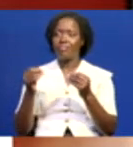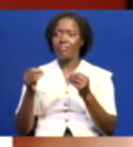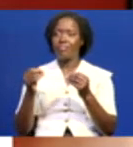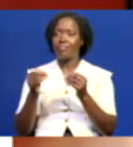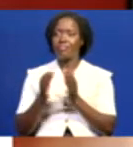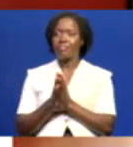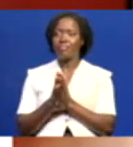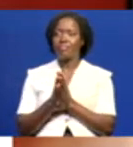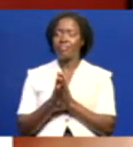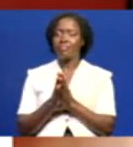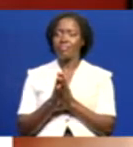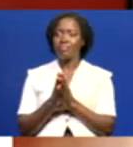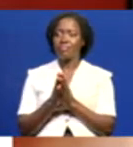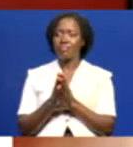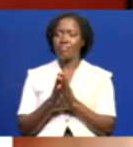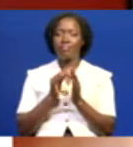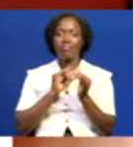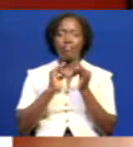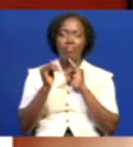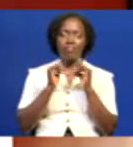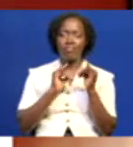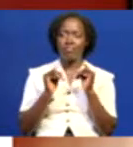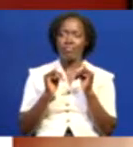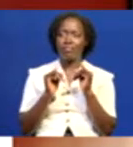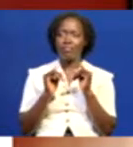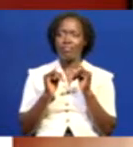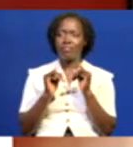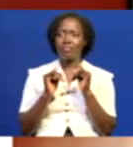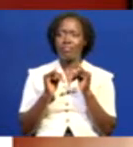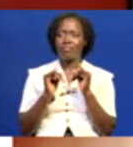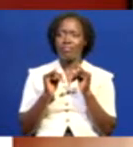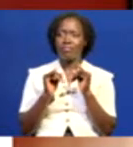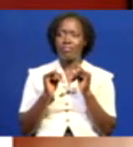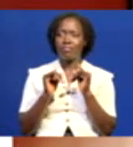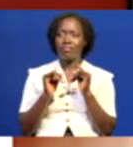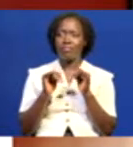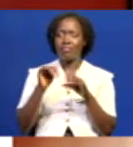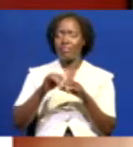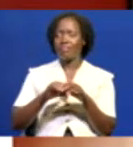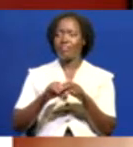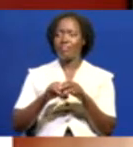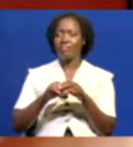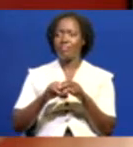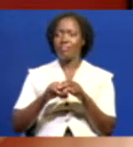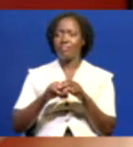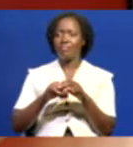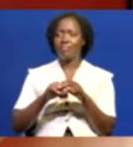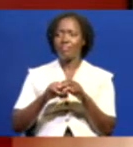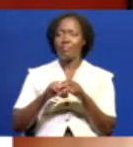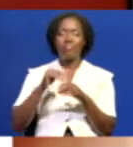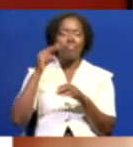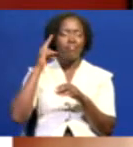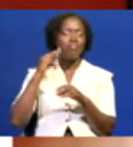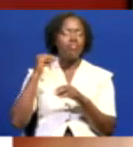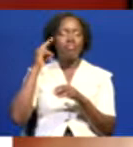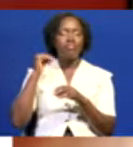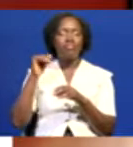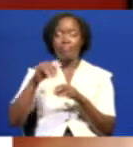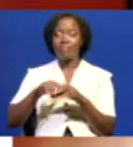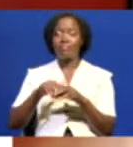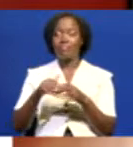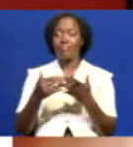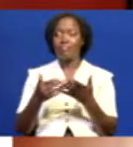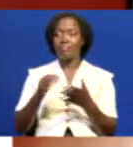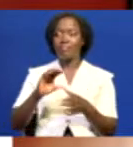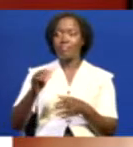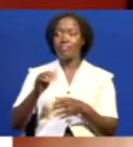na makala ama mahojiano ambayo aliyefanya Irene Muchuma ambayo yuko katika eneo la Masai Mara katika mbuga hiyo katika